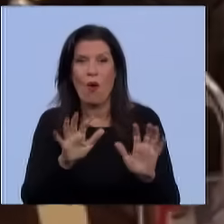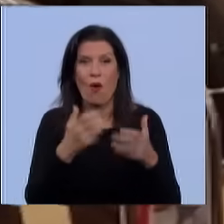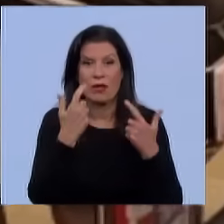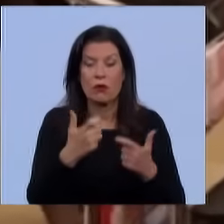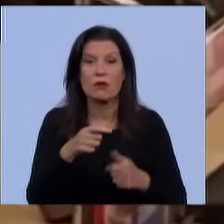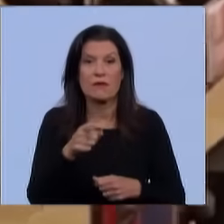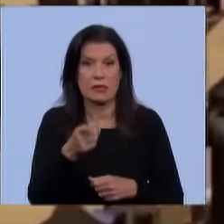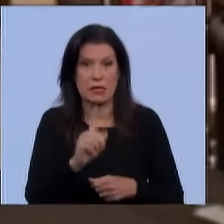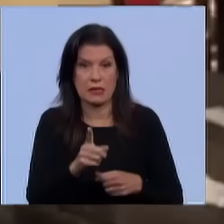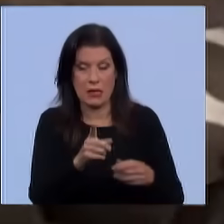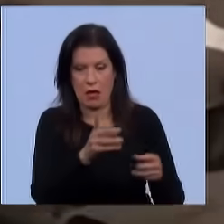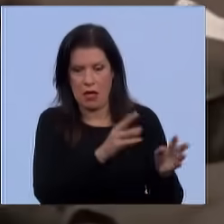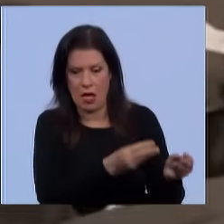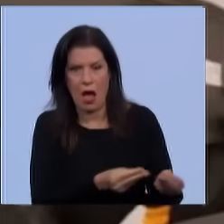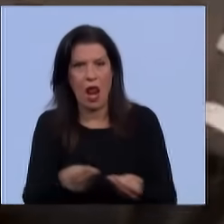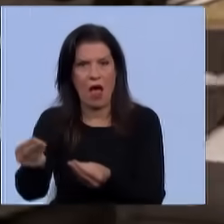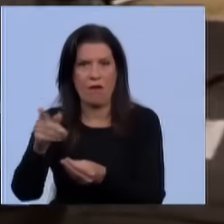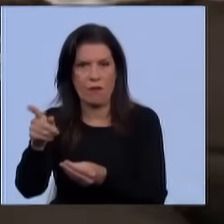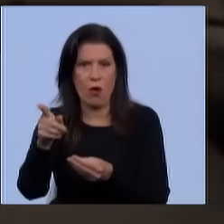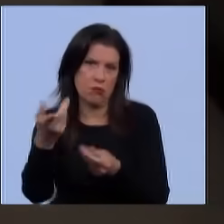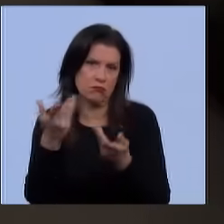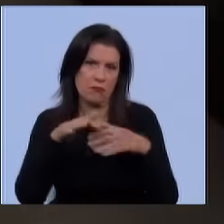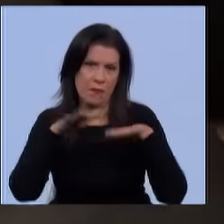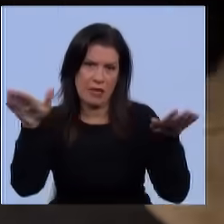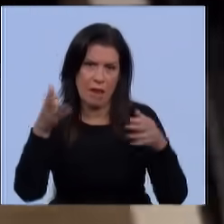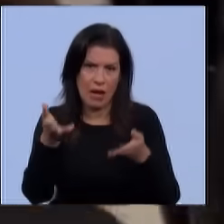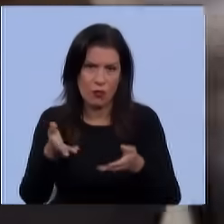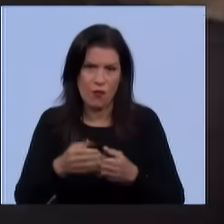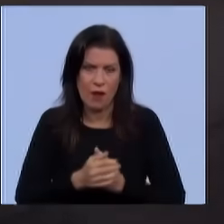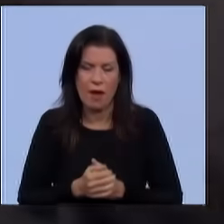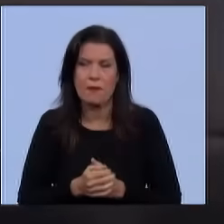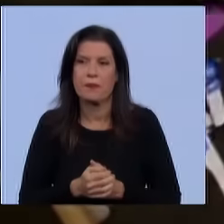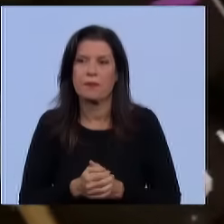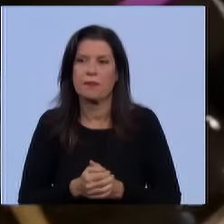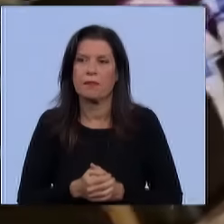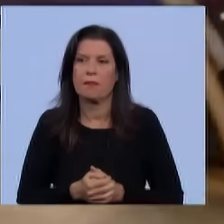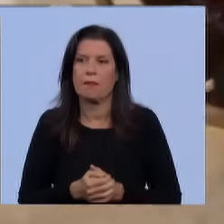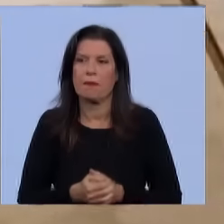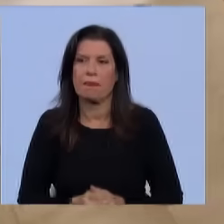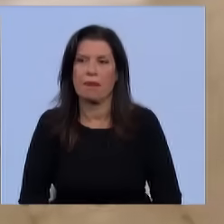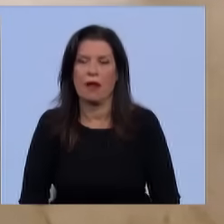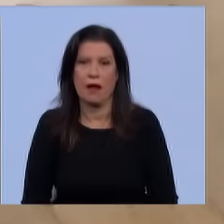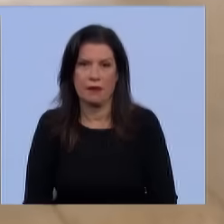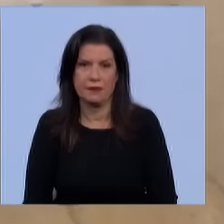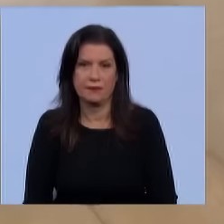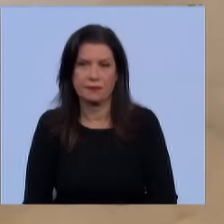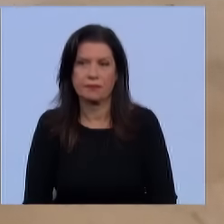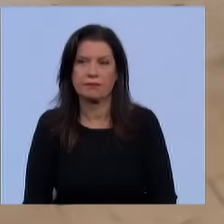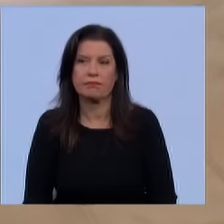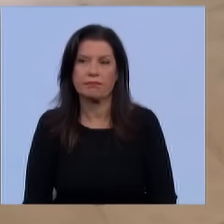גוריון. הנה, לפי הגודל, זה בטח שלי. כן. אחרי זה שדה תעופה תפסנו